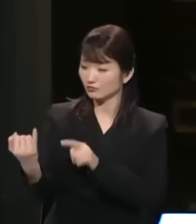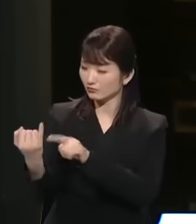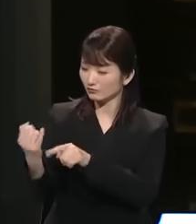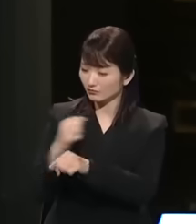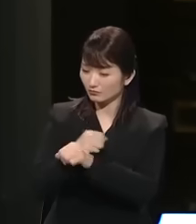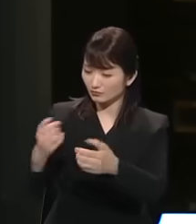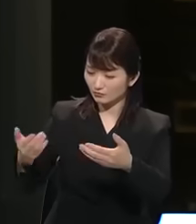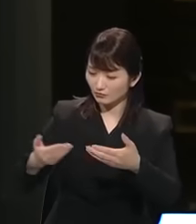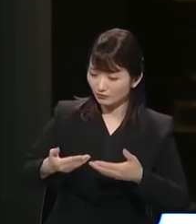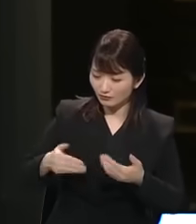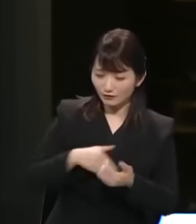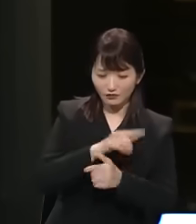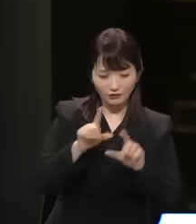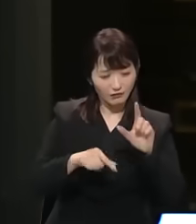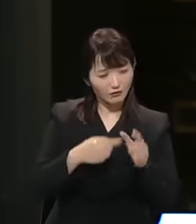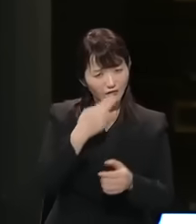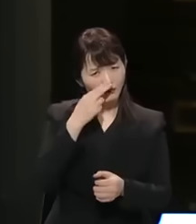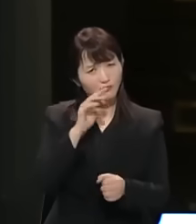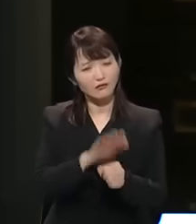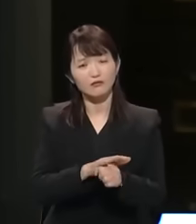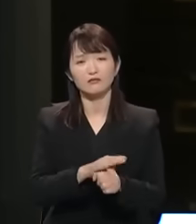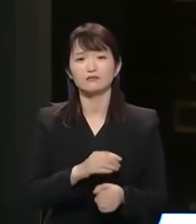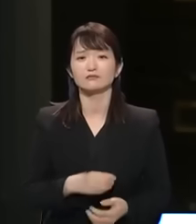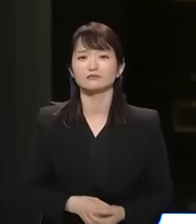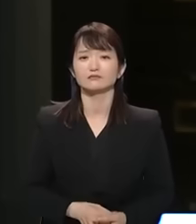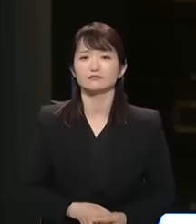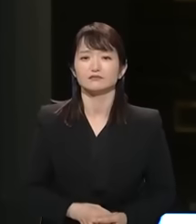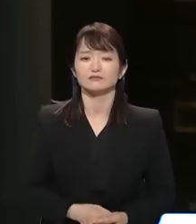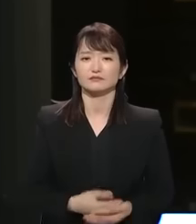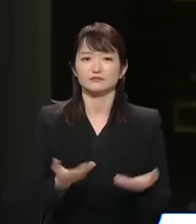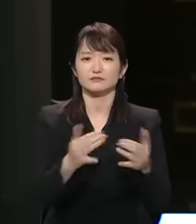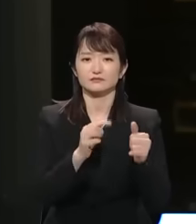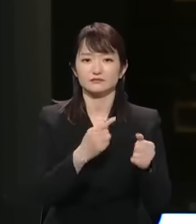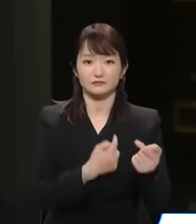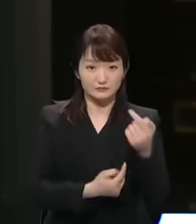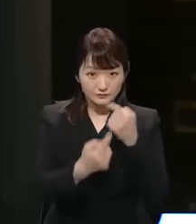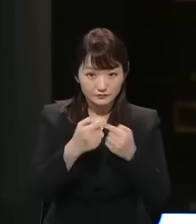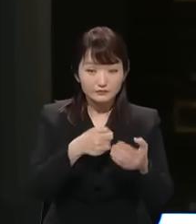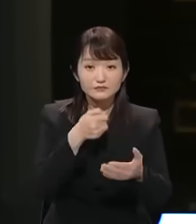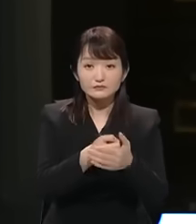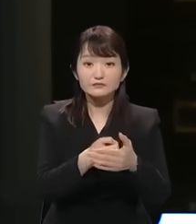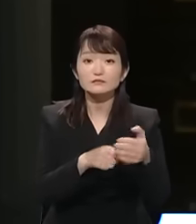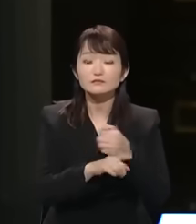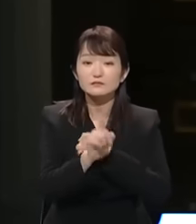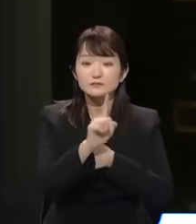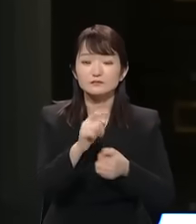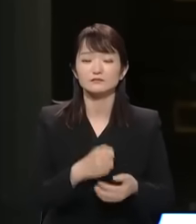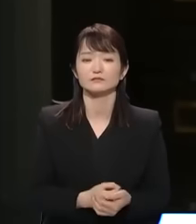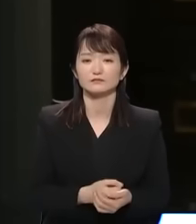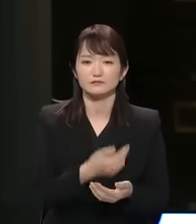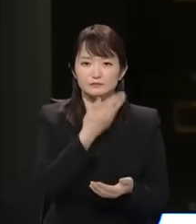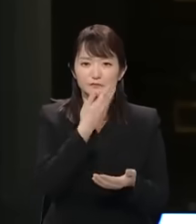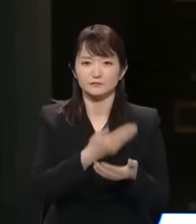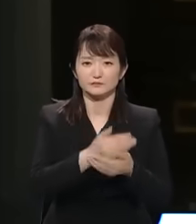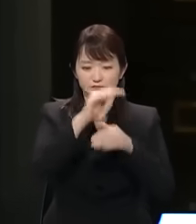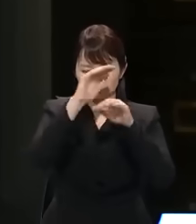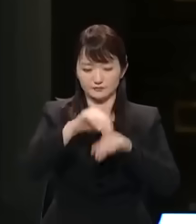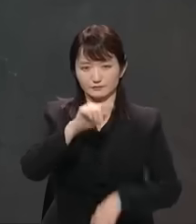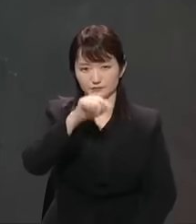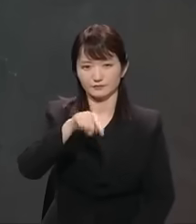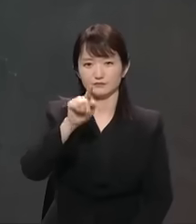되는이 상황 자체가 너무 어처구니 없잖아요 자 영원 분께서 재부를 결심한 어 이유가 있습니다 체크포인트